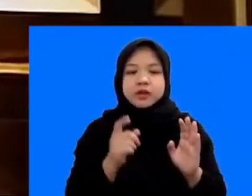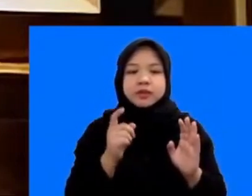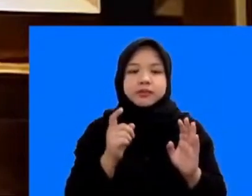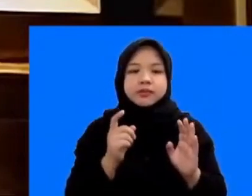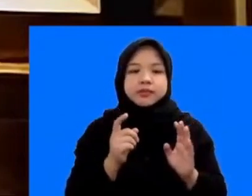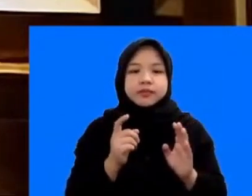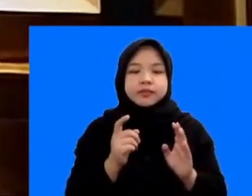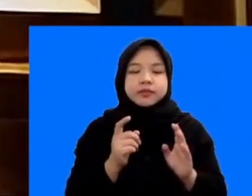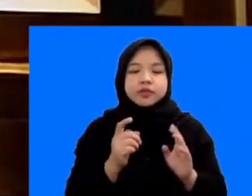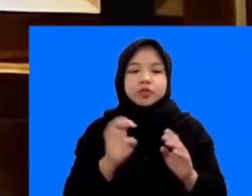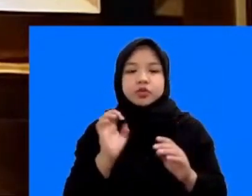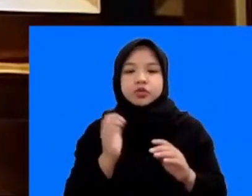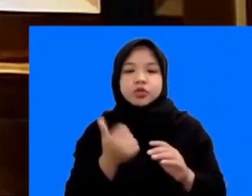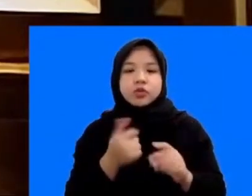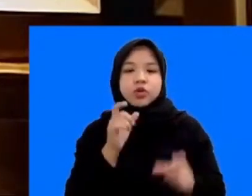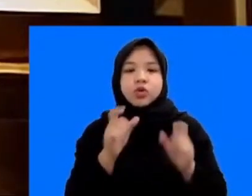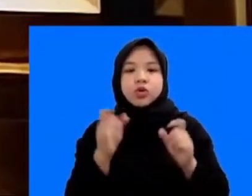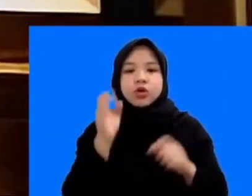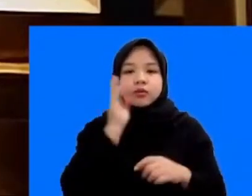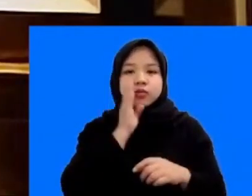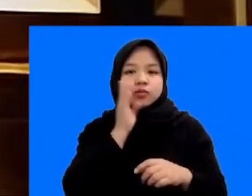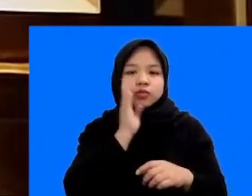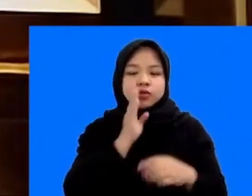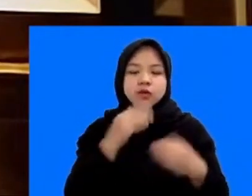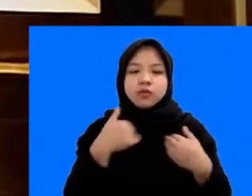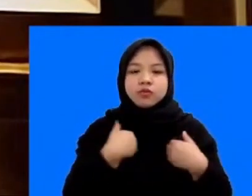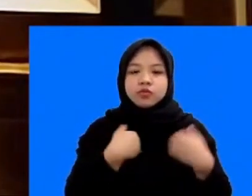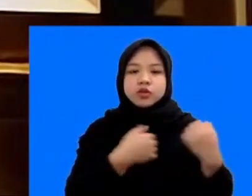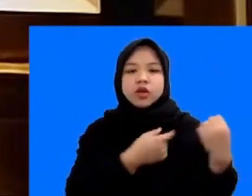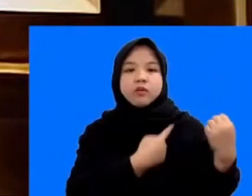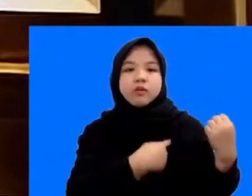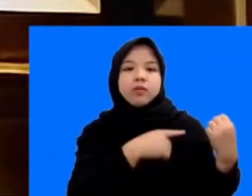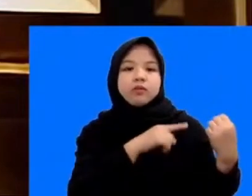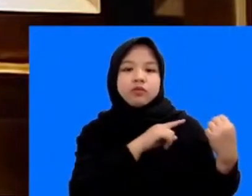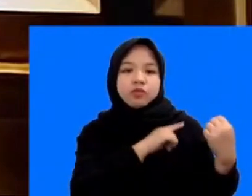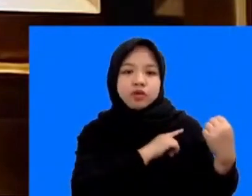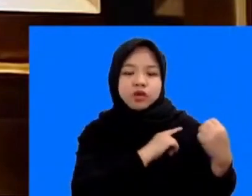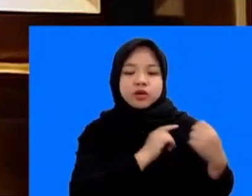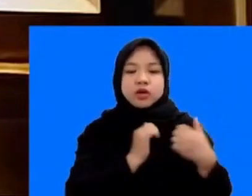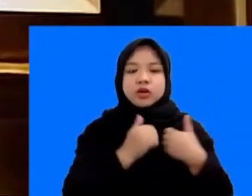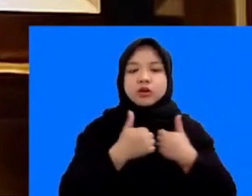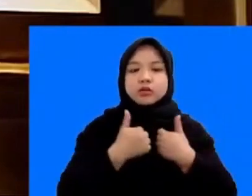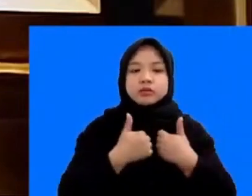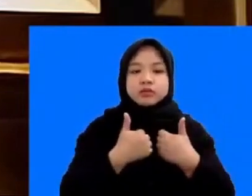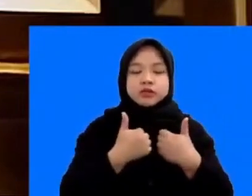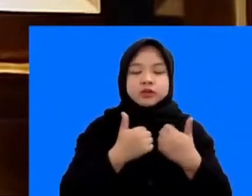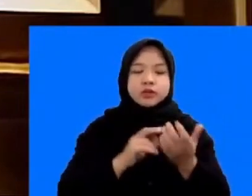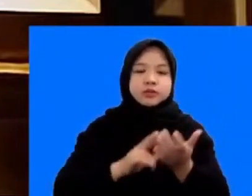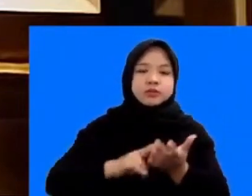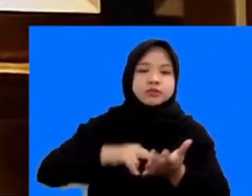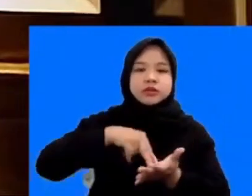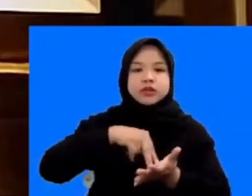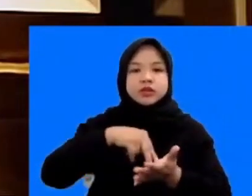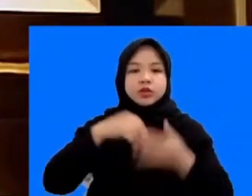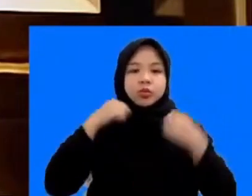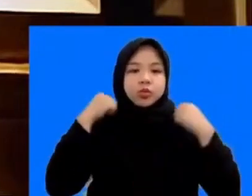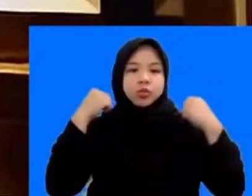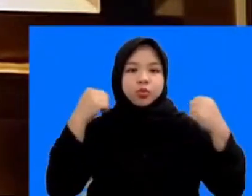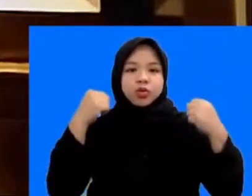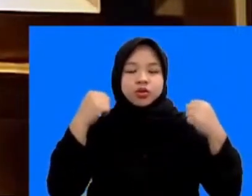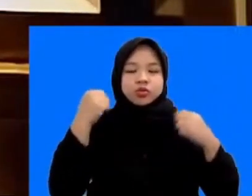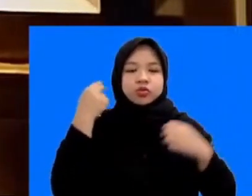agar para pemuda memiliki kemampuan dan dapat tegak berdiri di